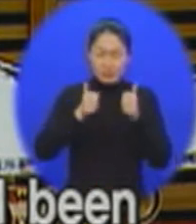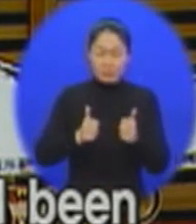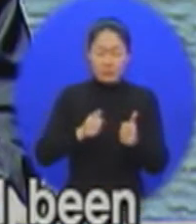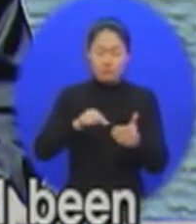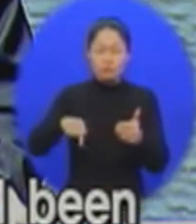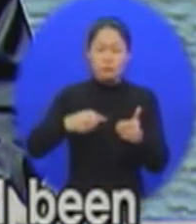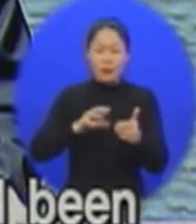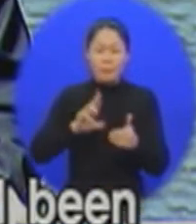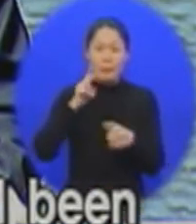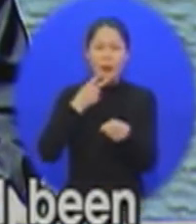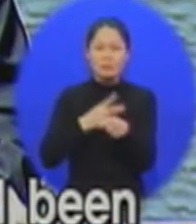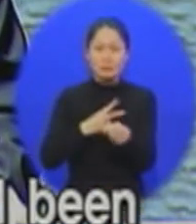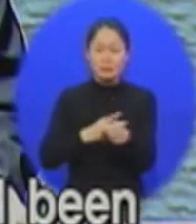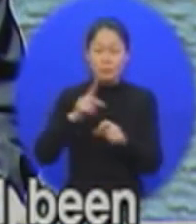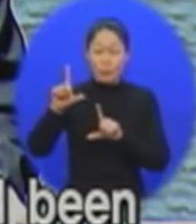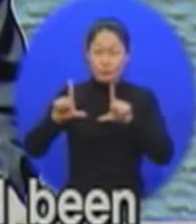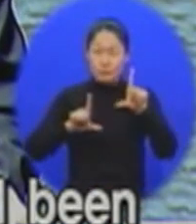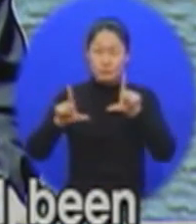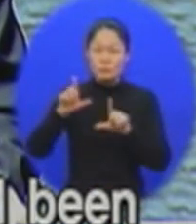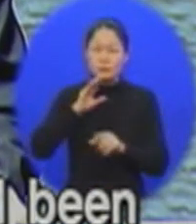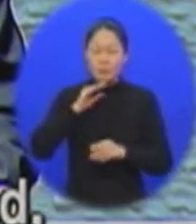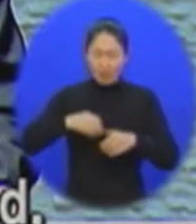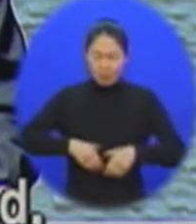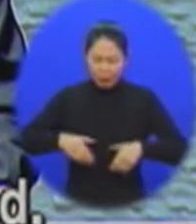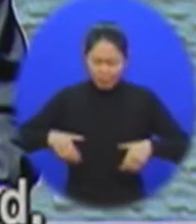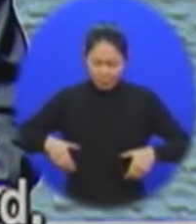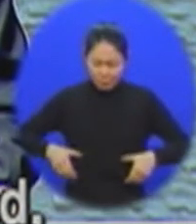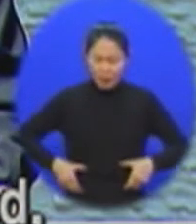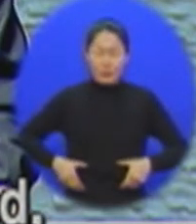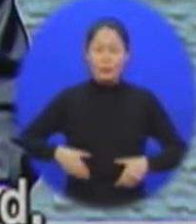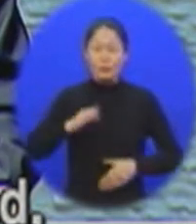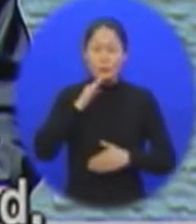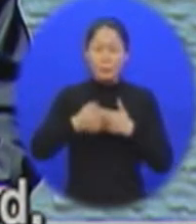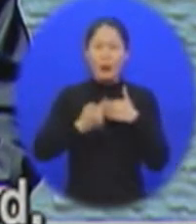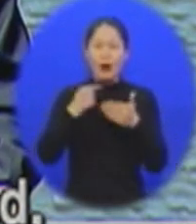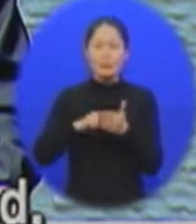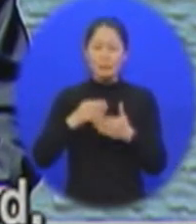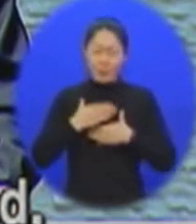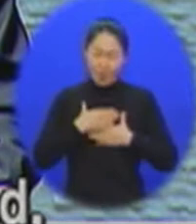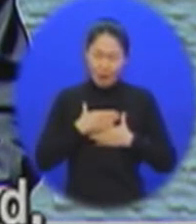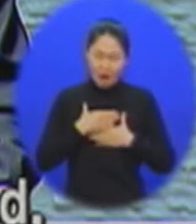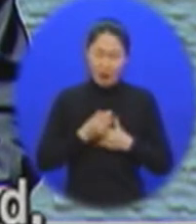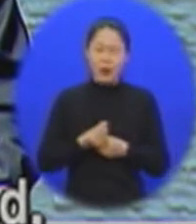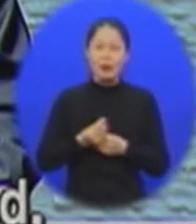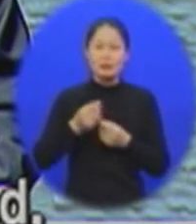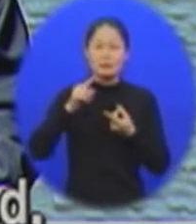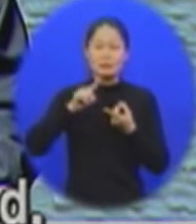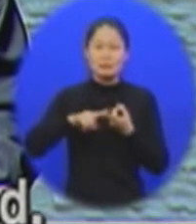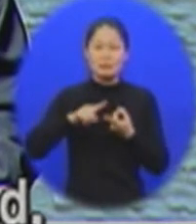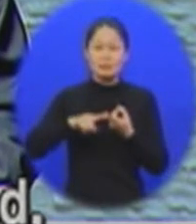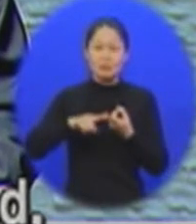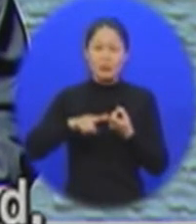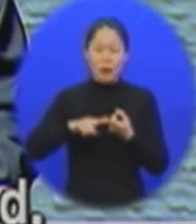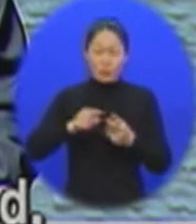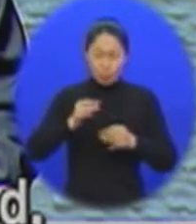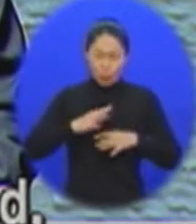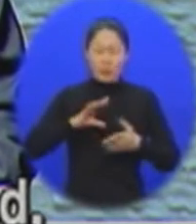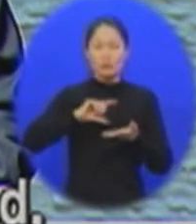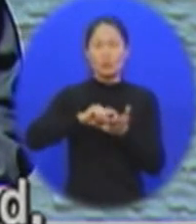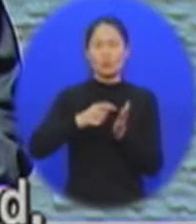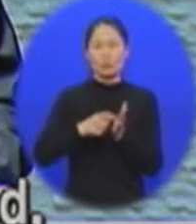바울의 모습은 얼마나 담배 한지 얼마나 마음이 평안한 지 놀랠 정도입니다